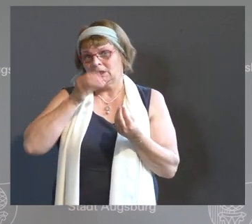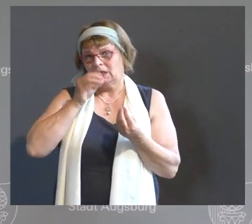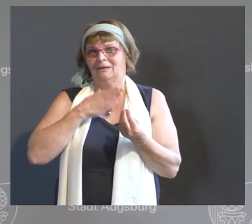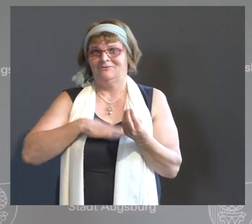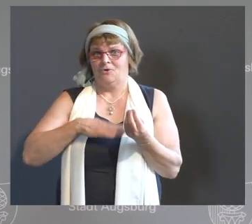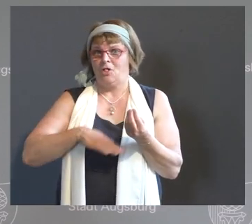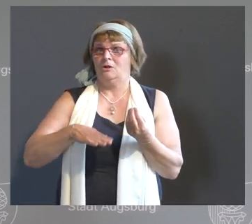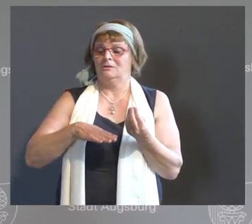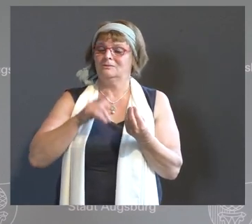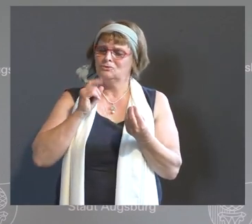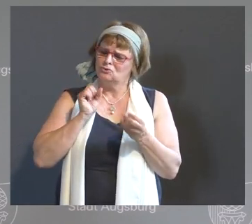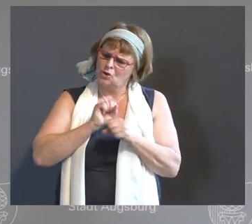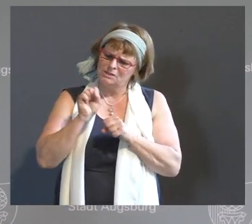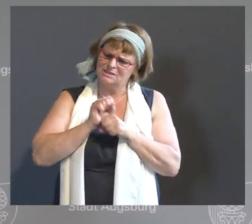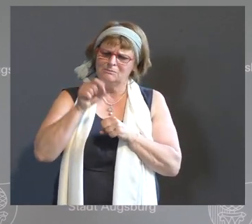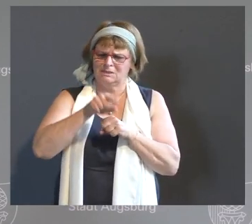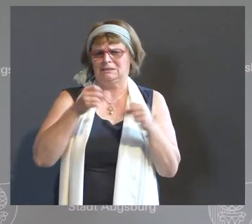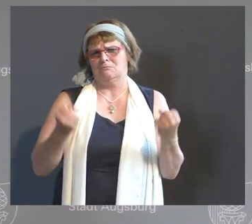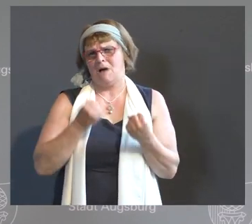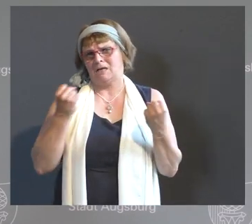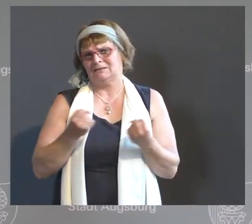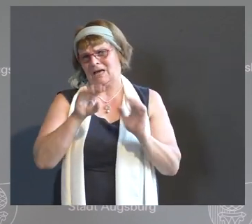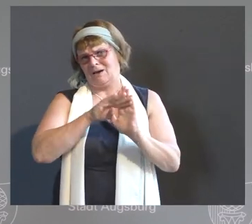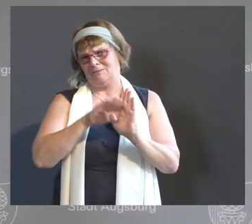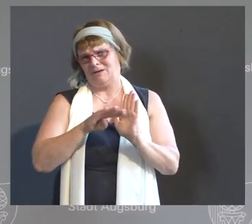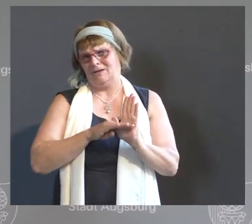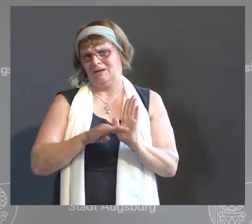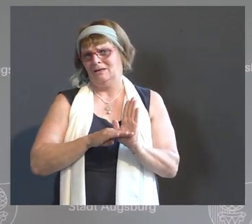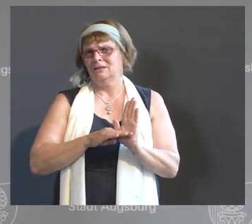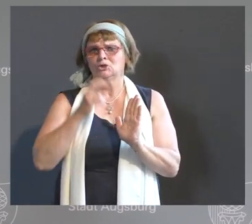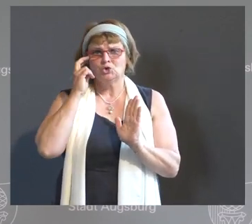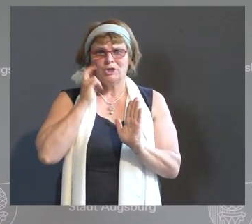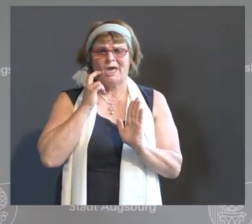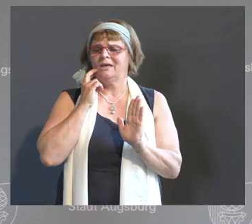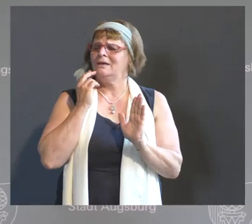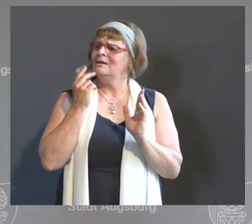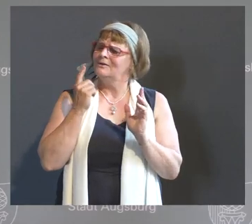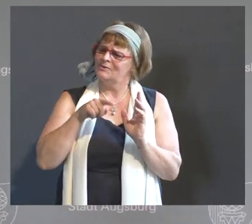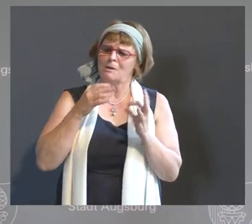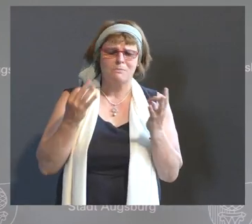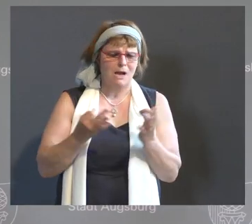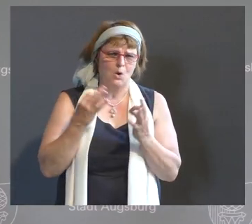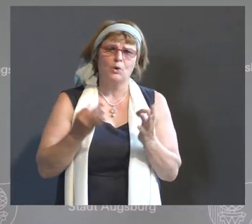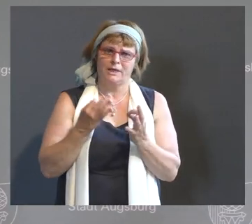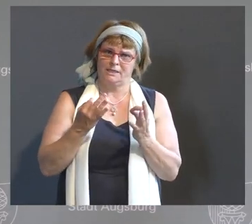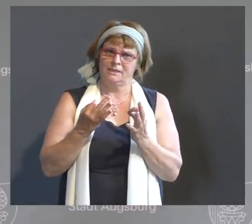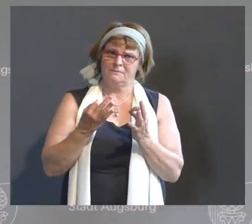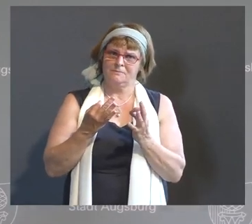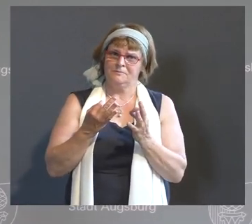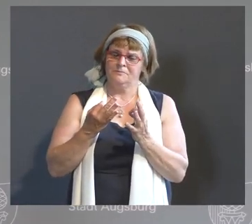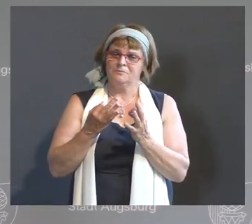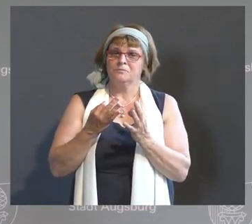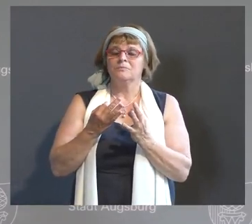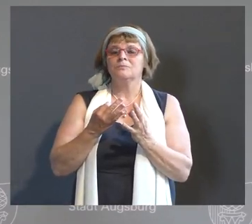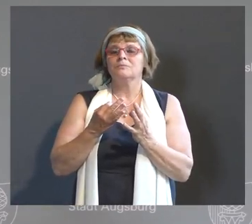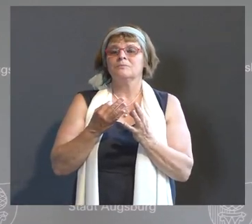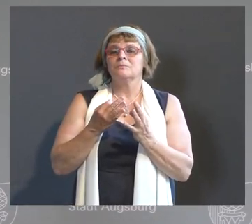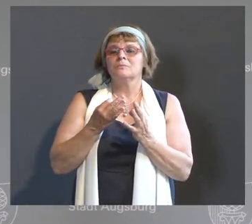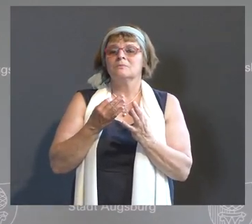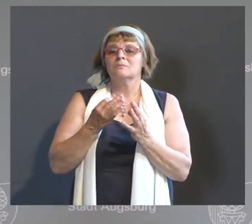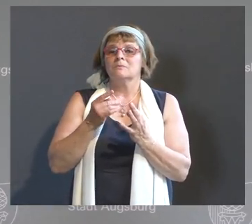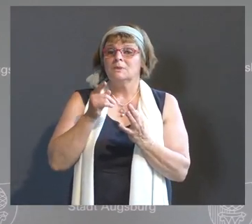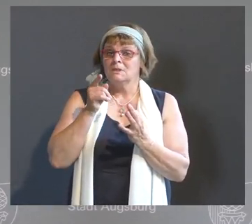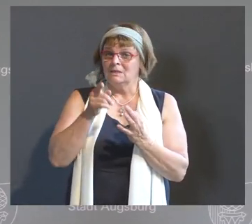richtige Maßnahme. Wir müssen an dieser Schraube des Alkohols weiter drehen, weil er auch zu Enthemmung führt und auch ein Baustein der Entwicklung